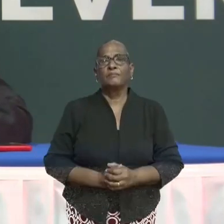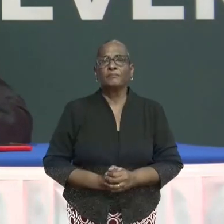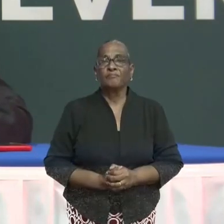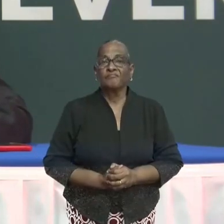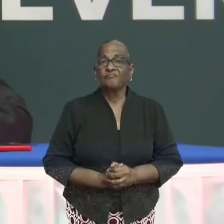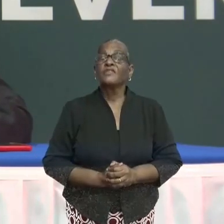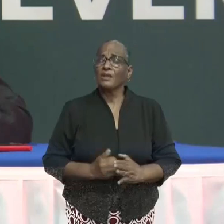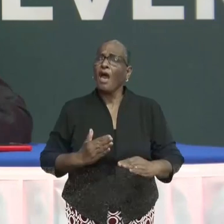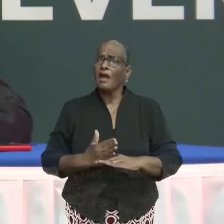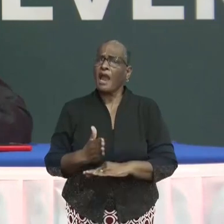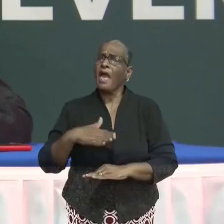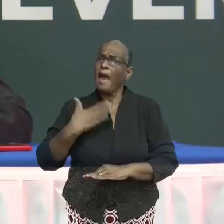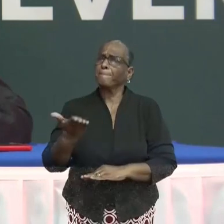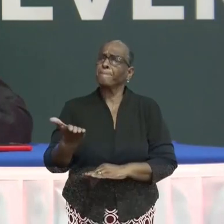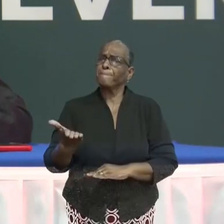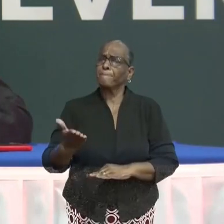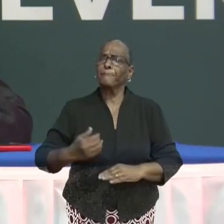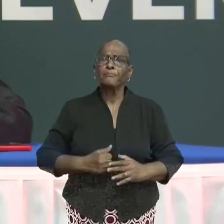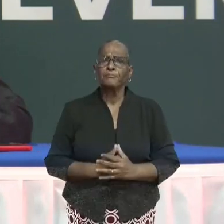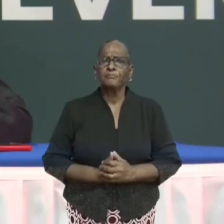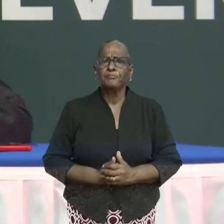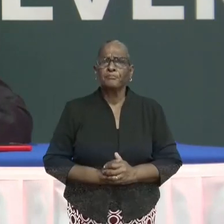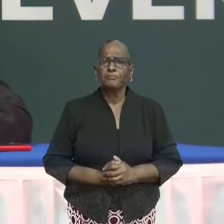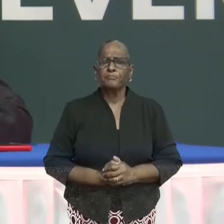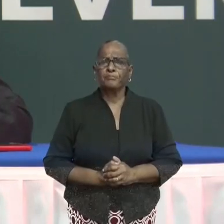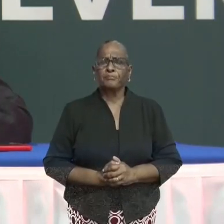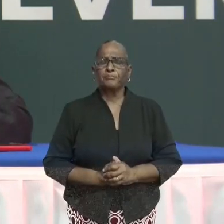zij je op recht op.